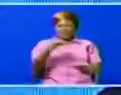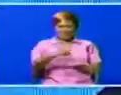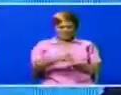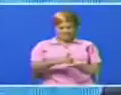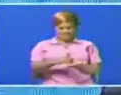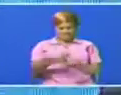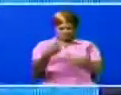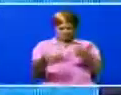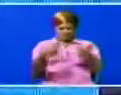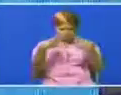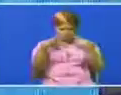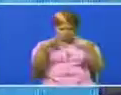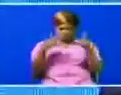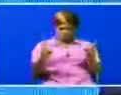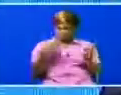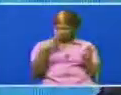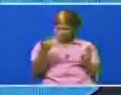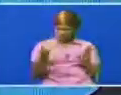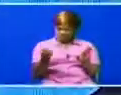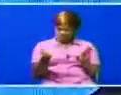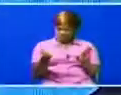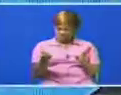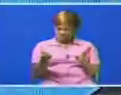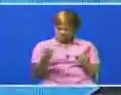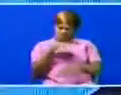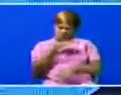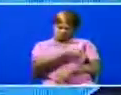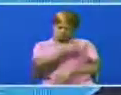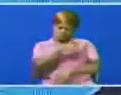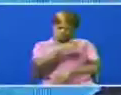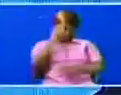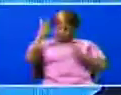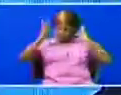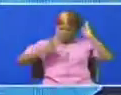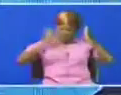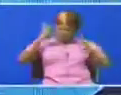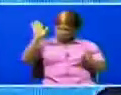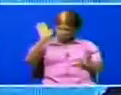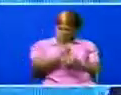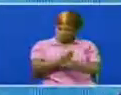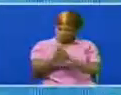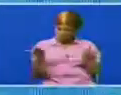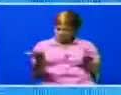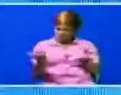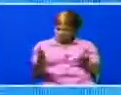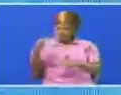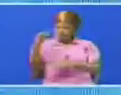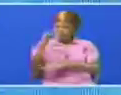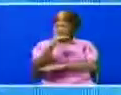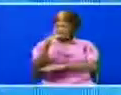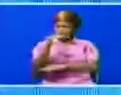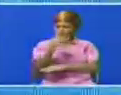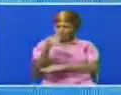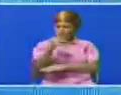Na taarifa labda tukukufahamisha ni kuwa jioni hii hali ya wasiwasi imegubika sehemu ya Zimbabwe kule ambako